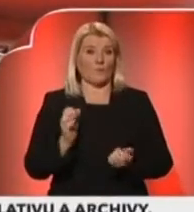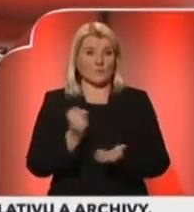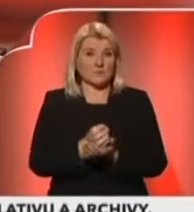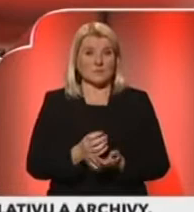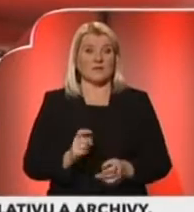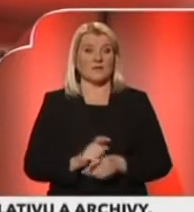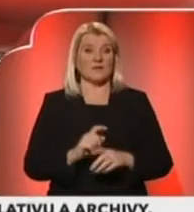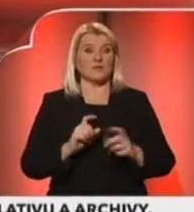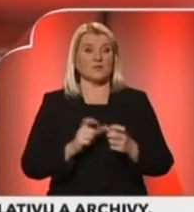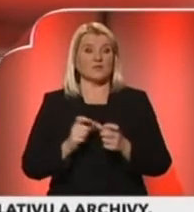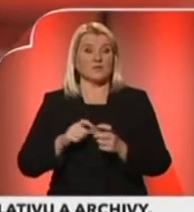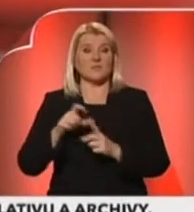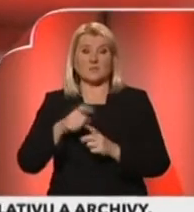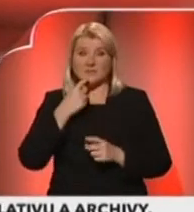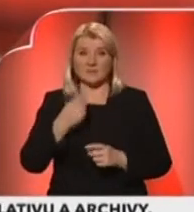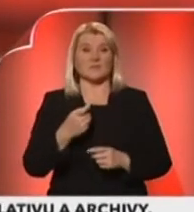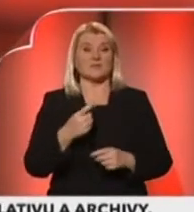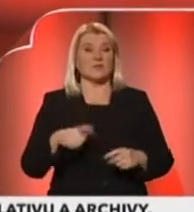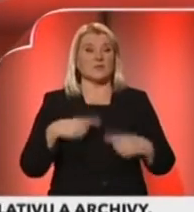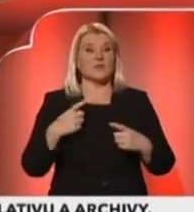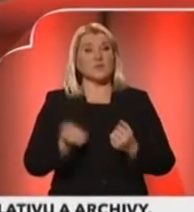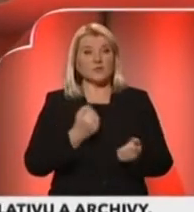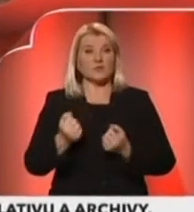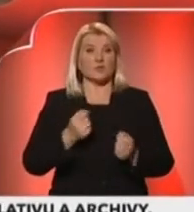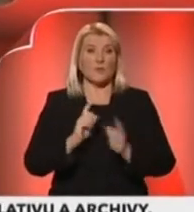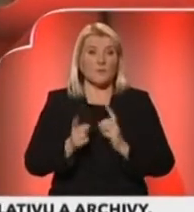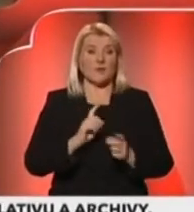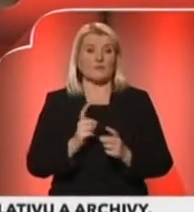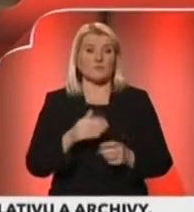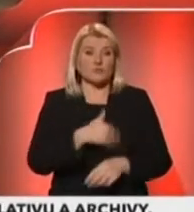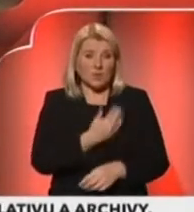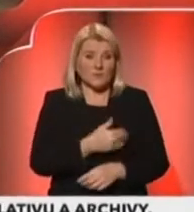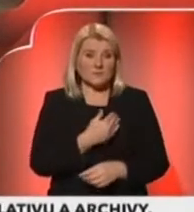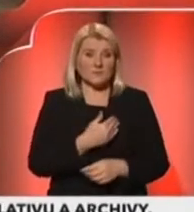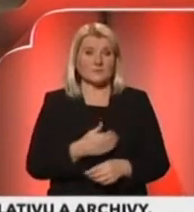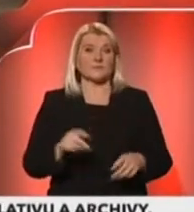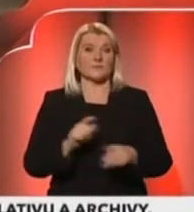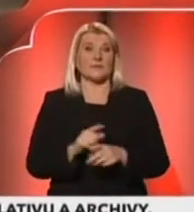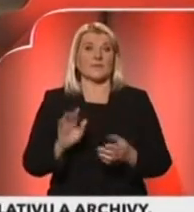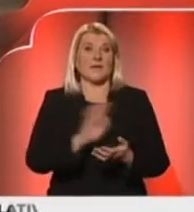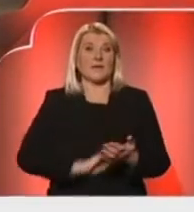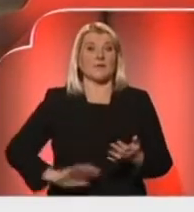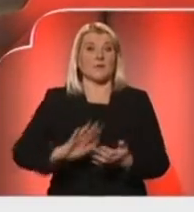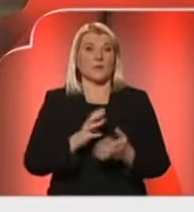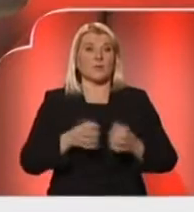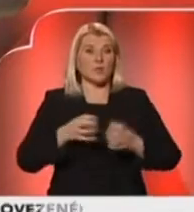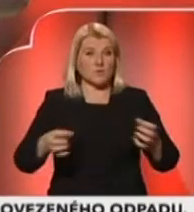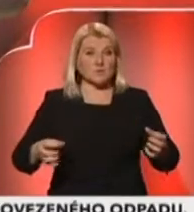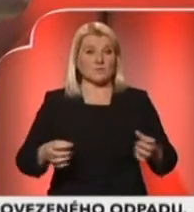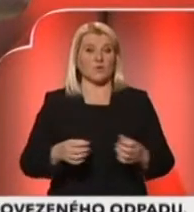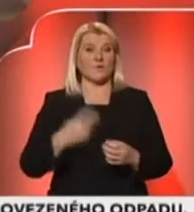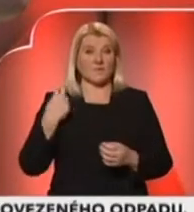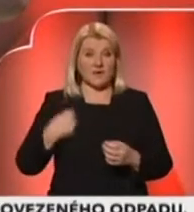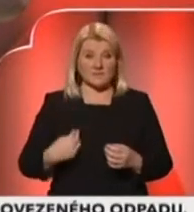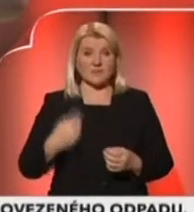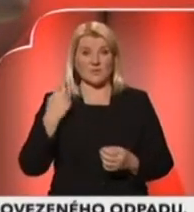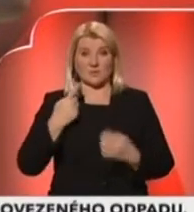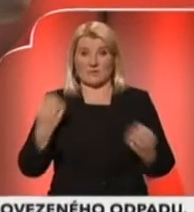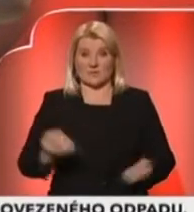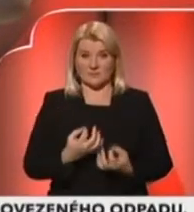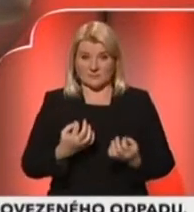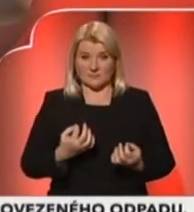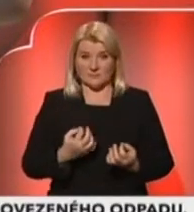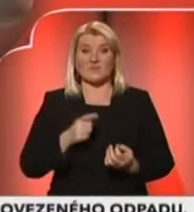sociální demokracie chce řídit dopravu, životní prostředí, školství, regionální rozvoj, finance a sociální věci. U těch financí